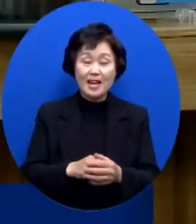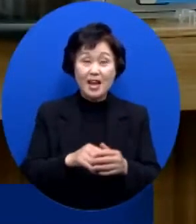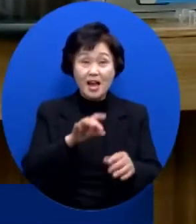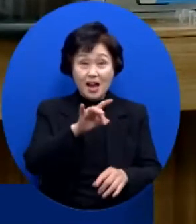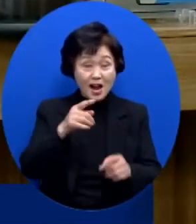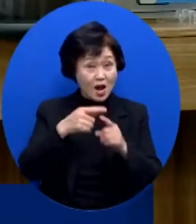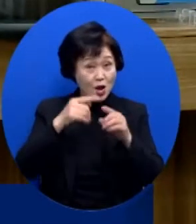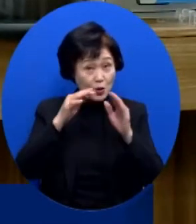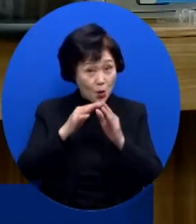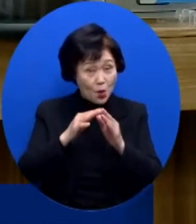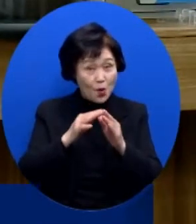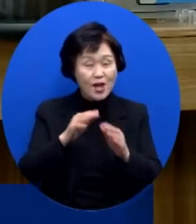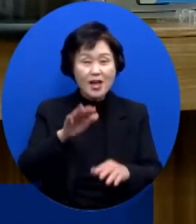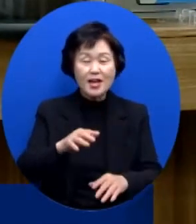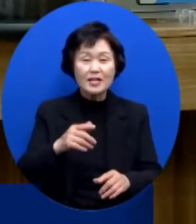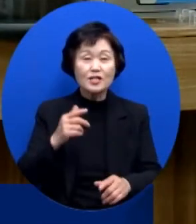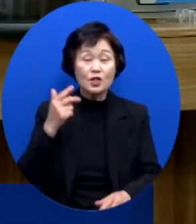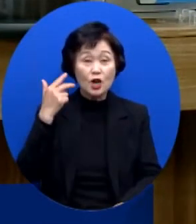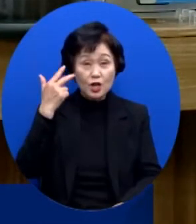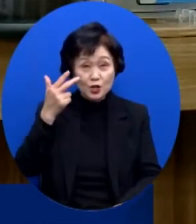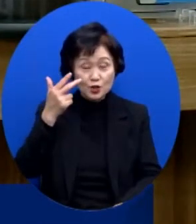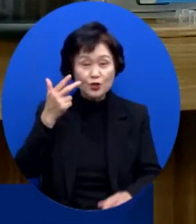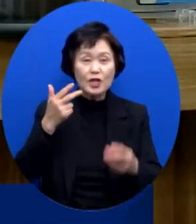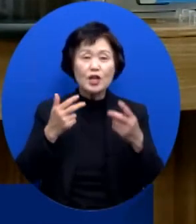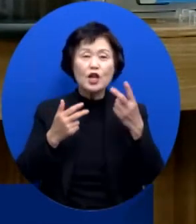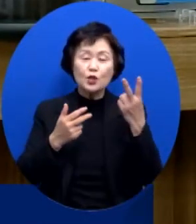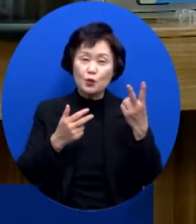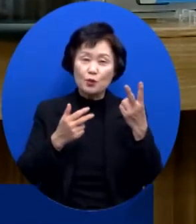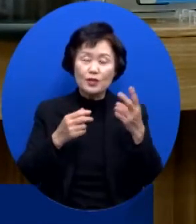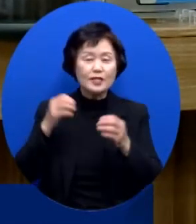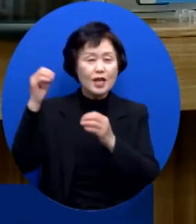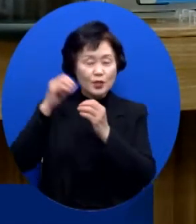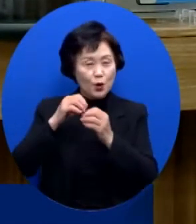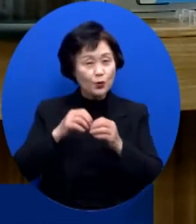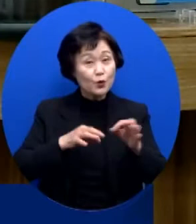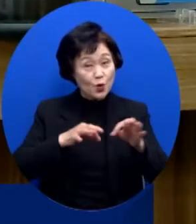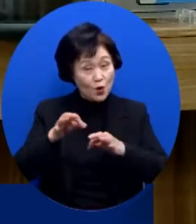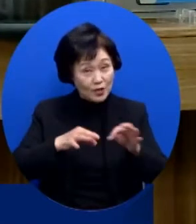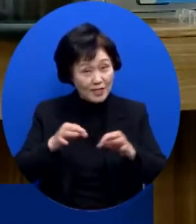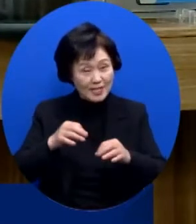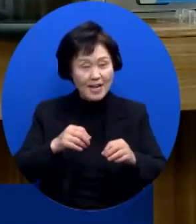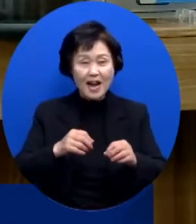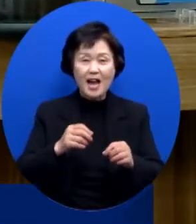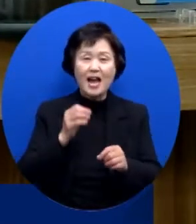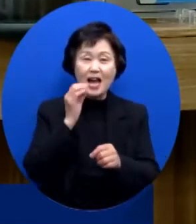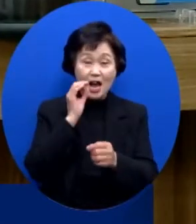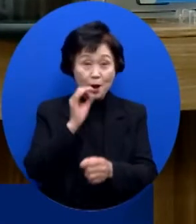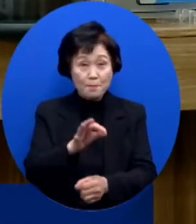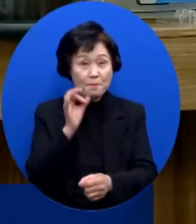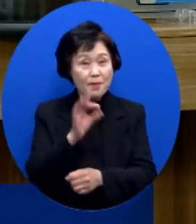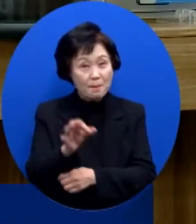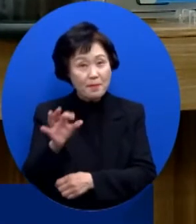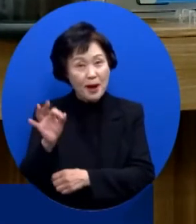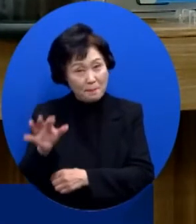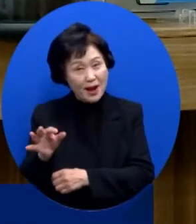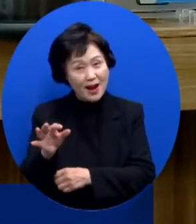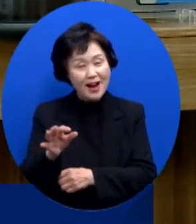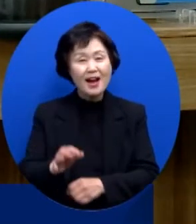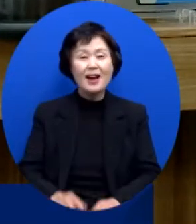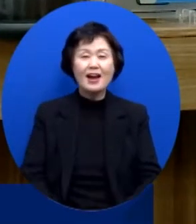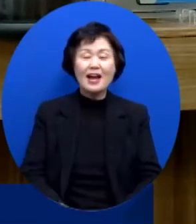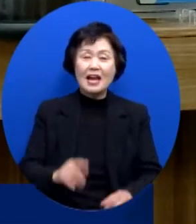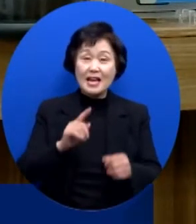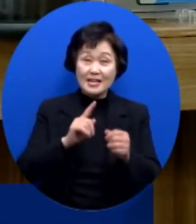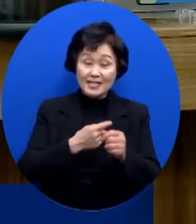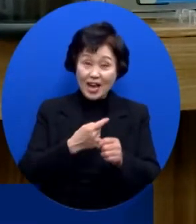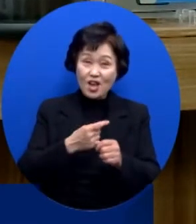교회에서 일주일에 두 번씩 거기 전통시장 장보기 운동을 해줬어요. 전통시장